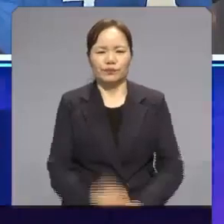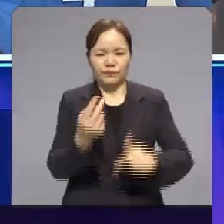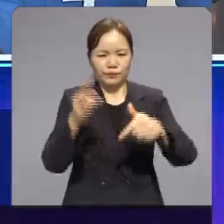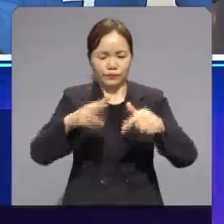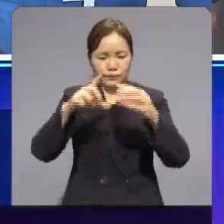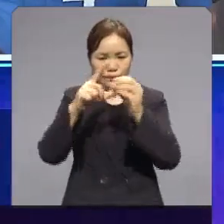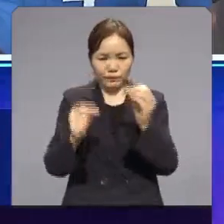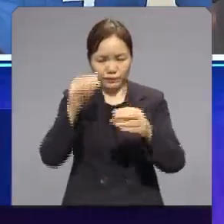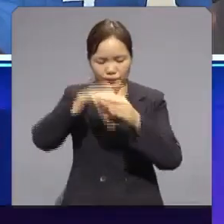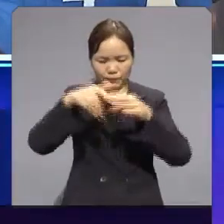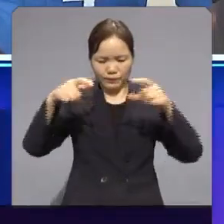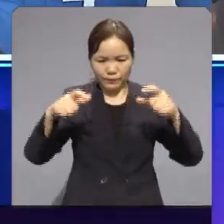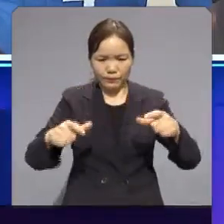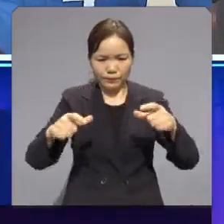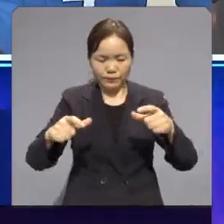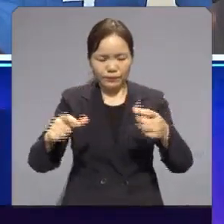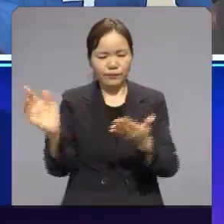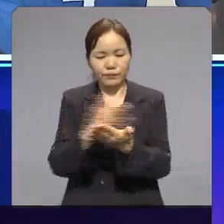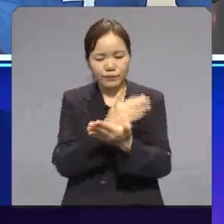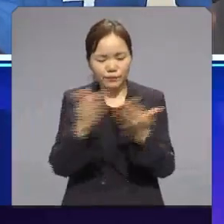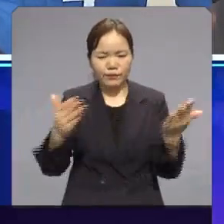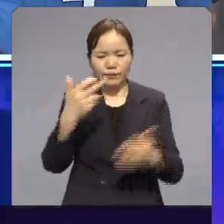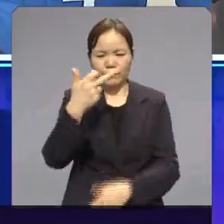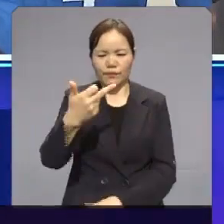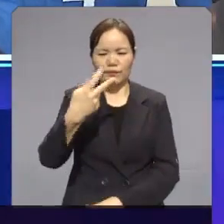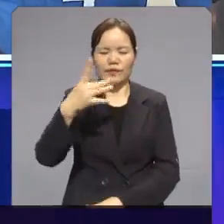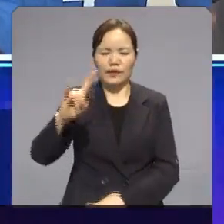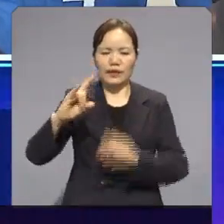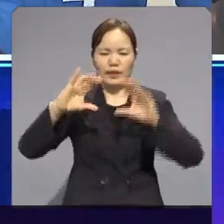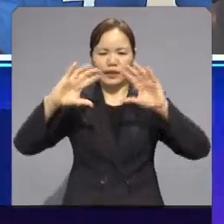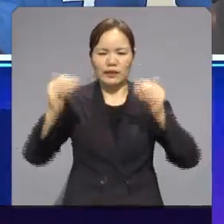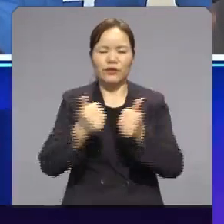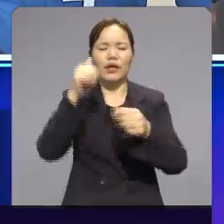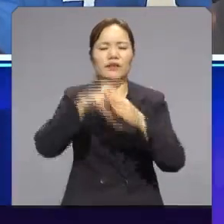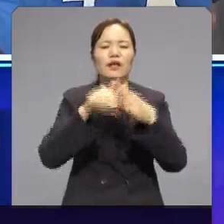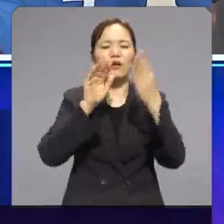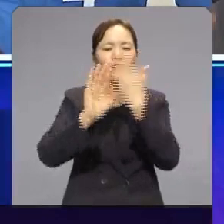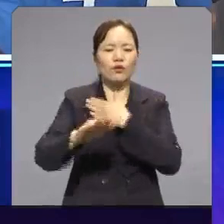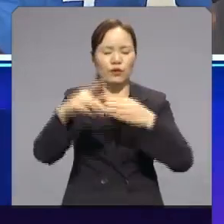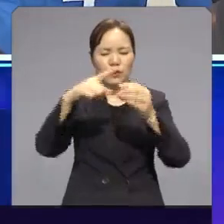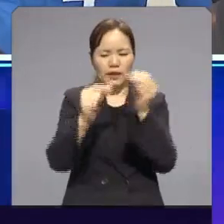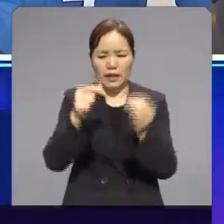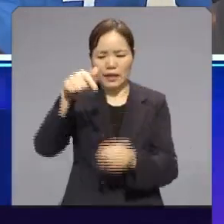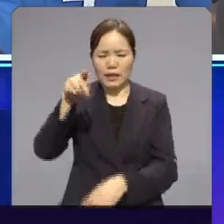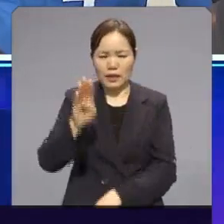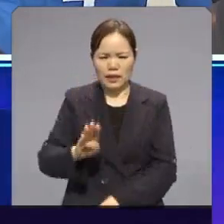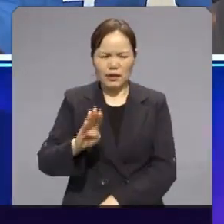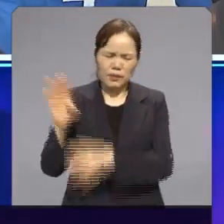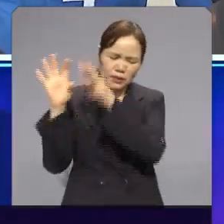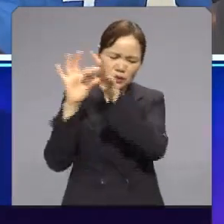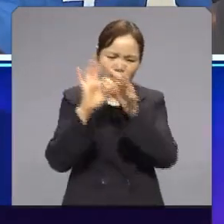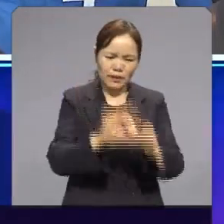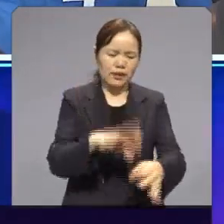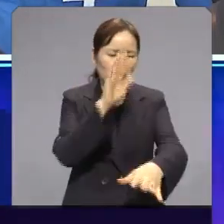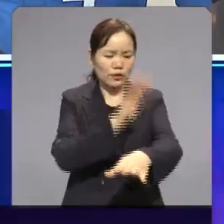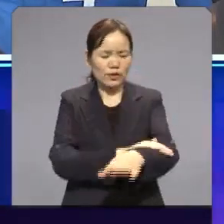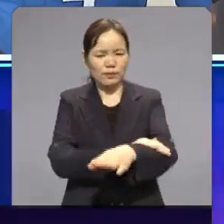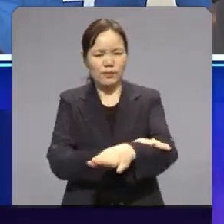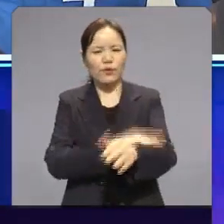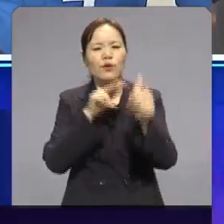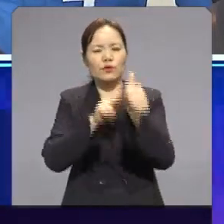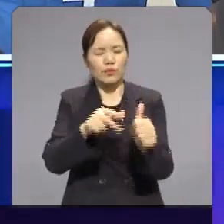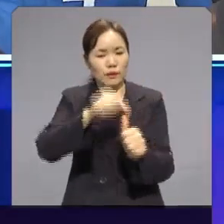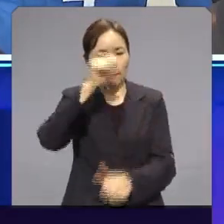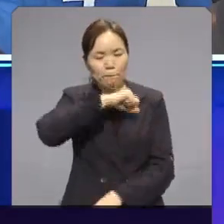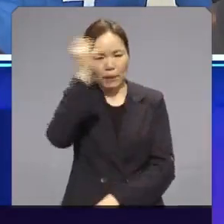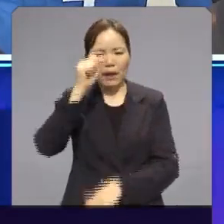인천시 계양선거구가 둘로 나누어진 17대 총선 이후 계양갑은 줄곧 진보진영 후보가 당선됐습니다.